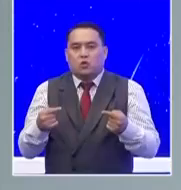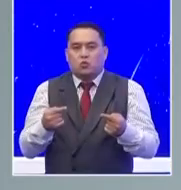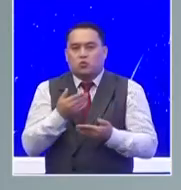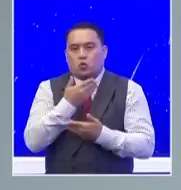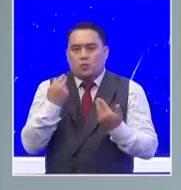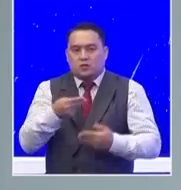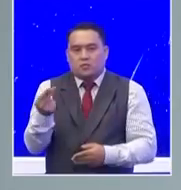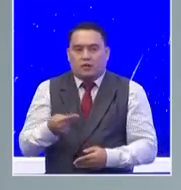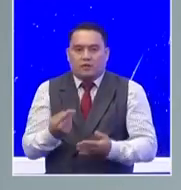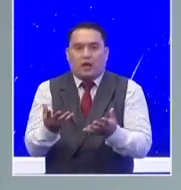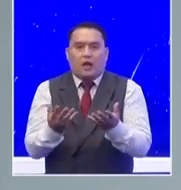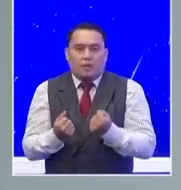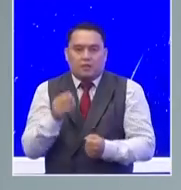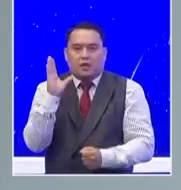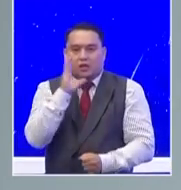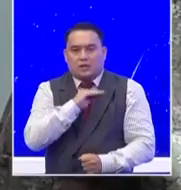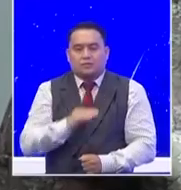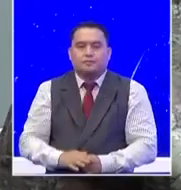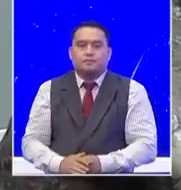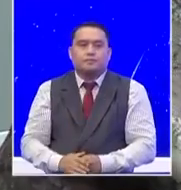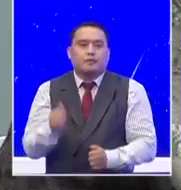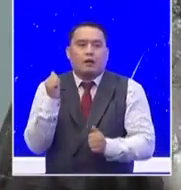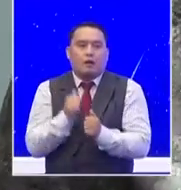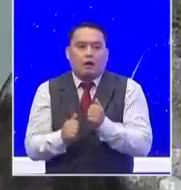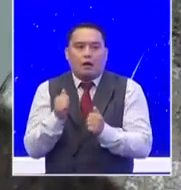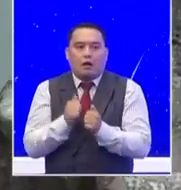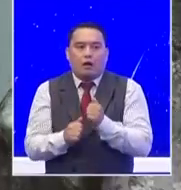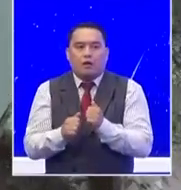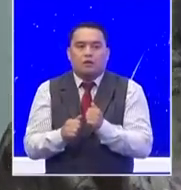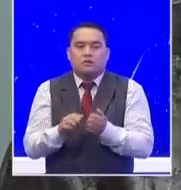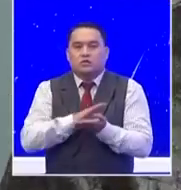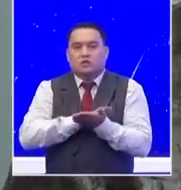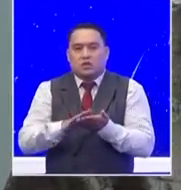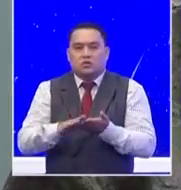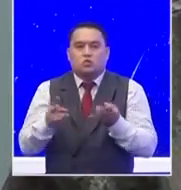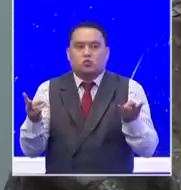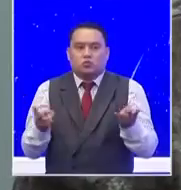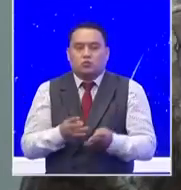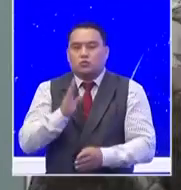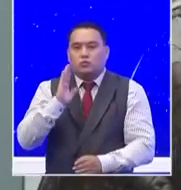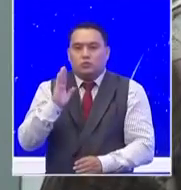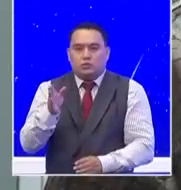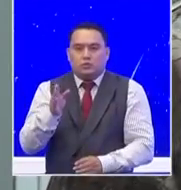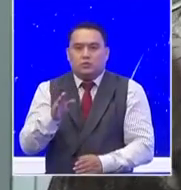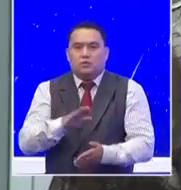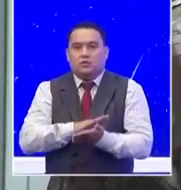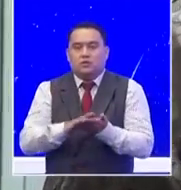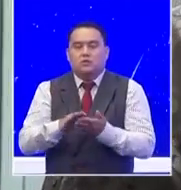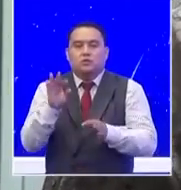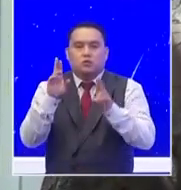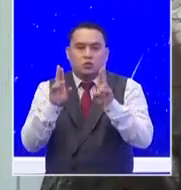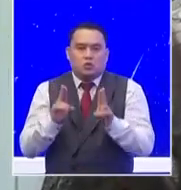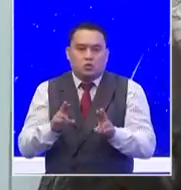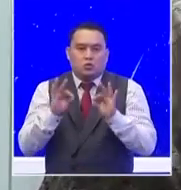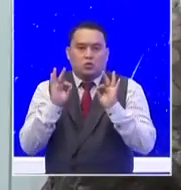сондай справкасымен ғана қабылданатын болады. Яғни әр малдан кейін дезинфекциялық іс-шаралар жүргізіліп өтіледі. жерлерде санитарлық нормаларды